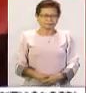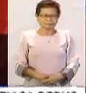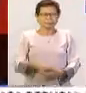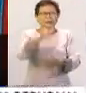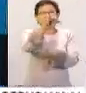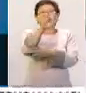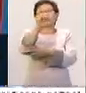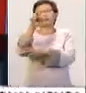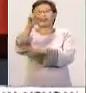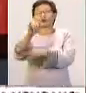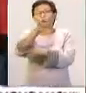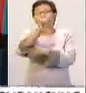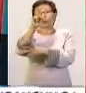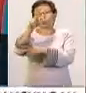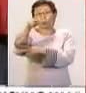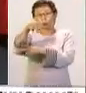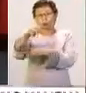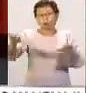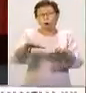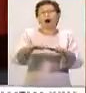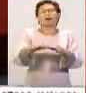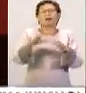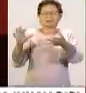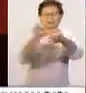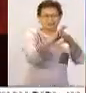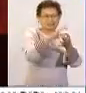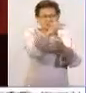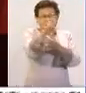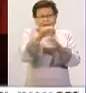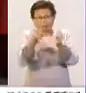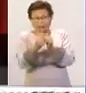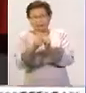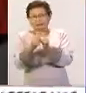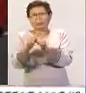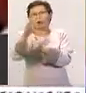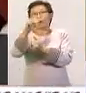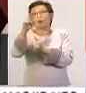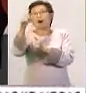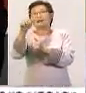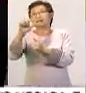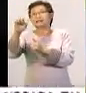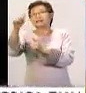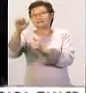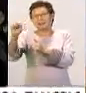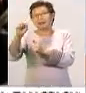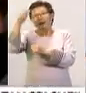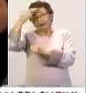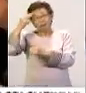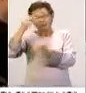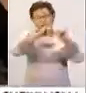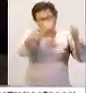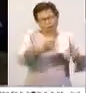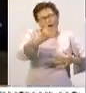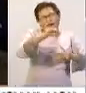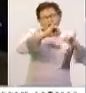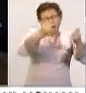Safari wukuf dilaksana hasil kerjasama Kementerian Kesihatan Malaysia dengan pihak muasasah Arab Saudi. Jemaah yang menghadapi